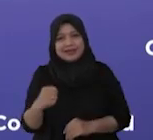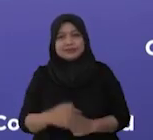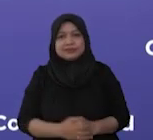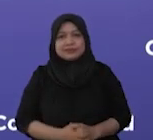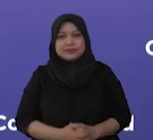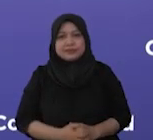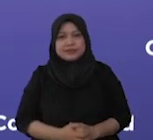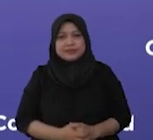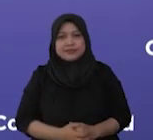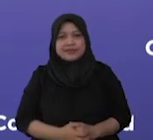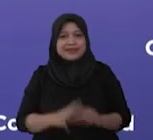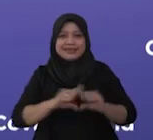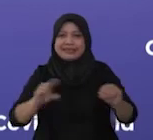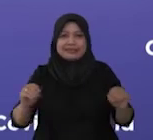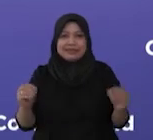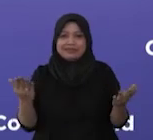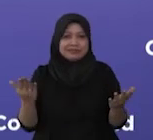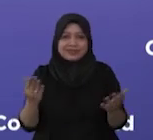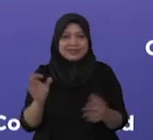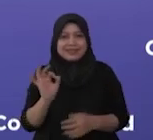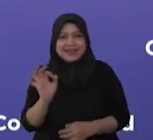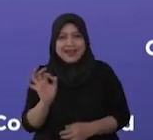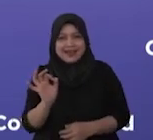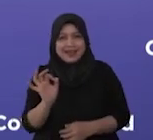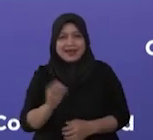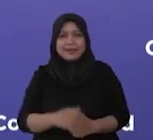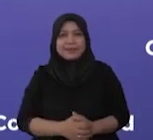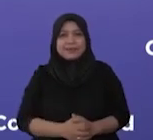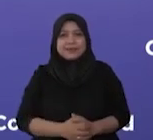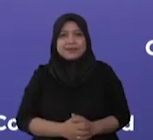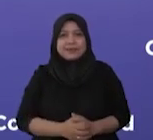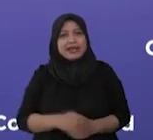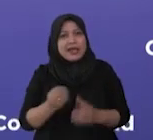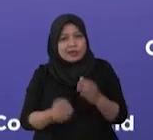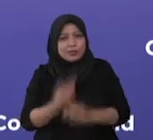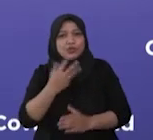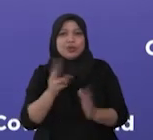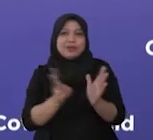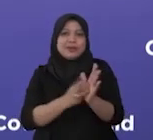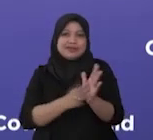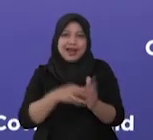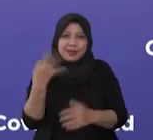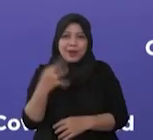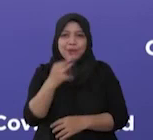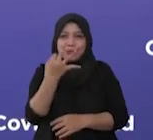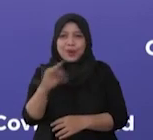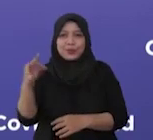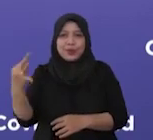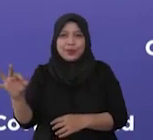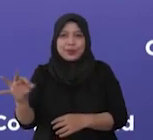harus kehilangan pekerjaan Sudah barang tentu ini akan menimbulkan permasalahan-permasalahan yang kompleks